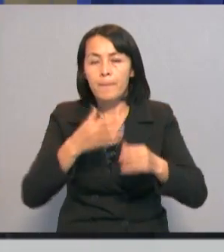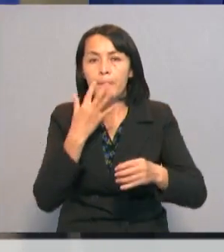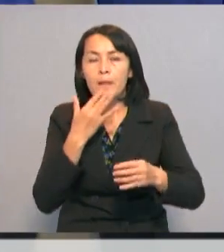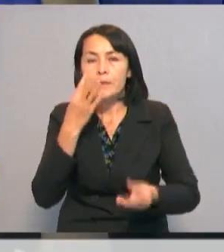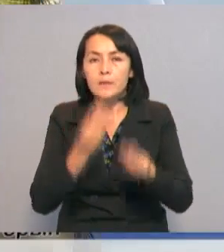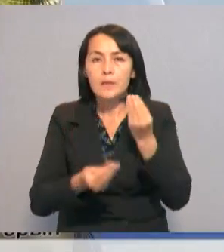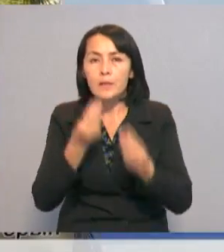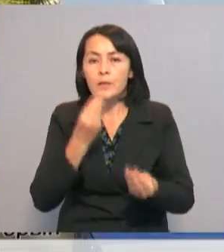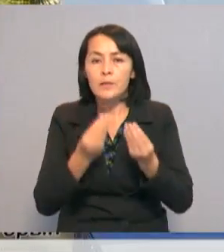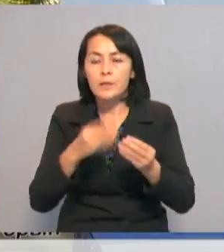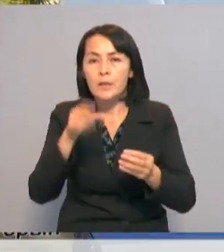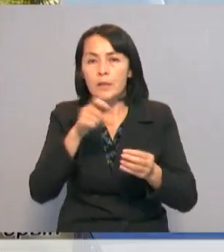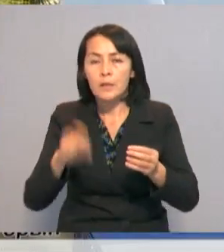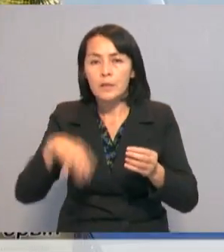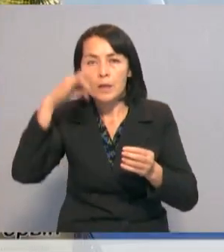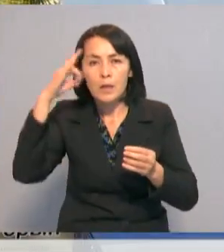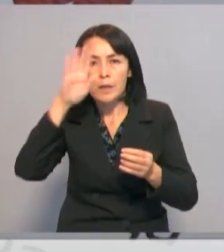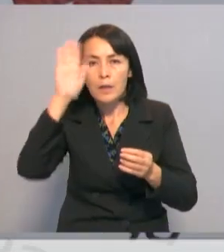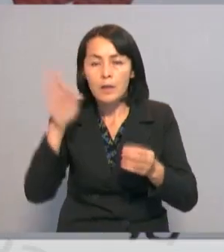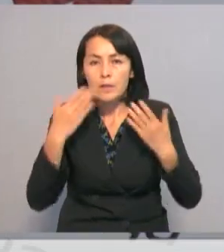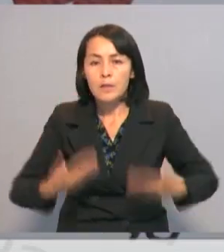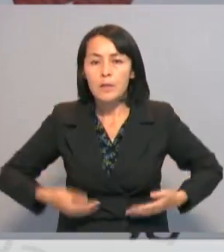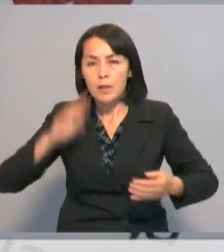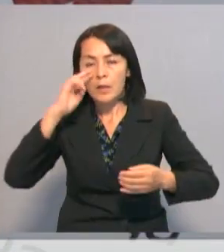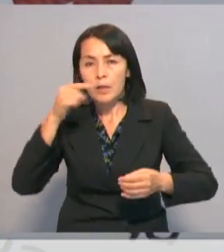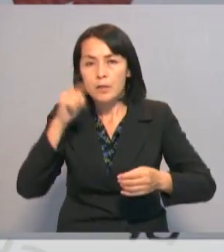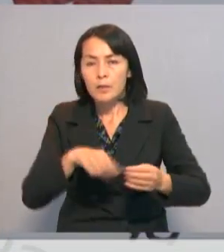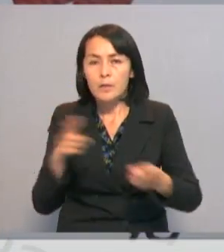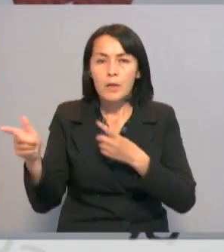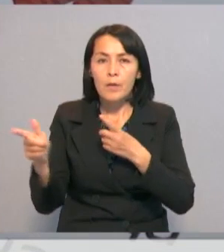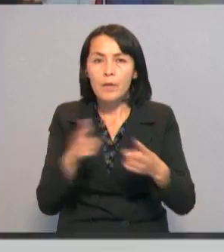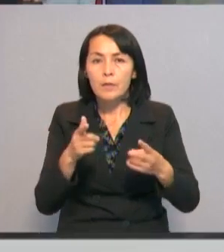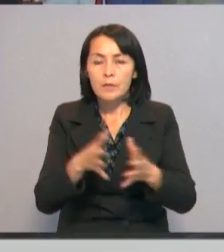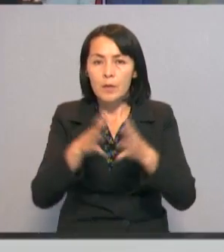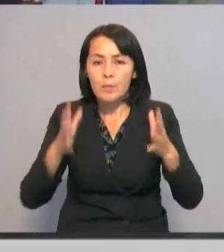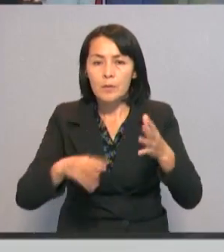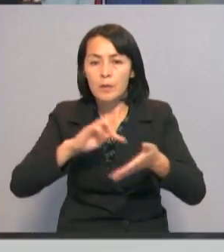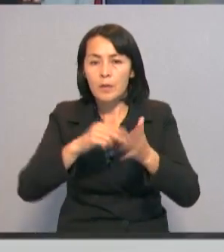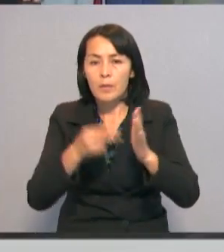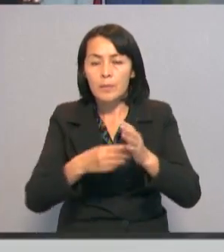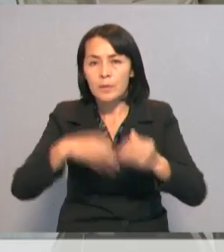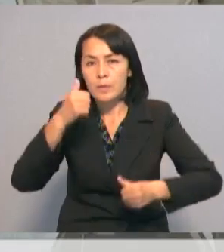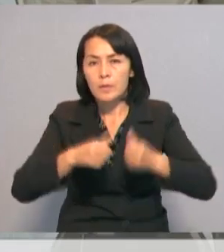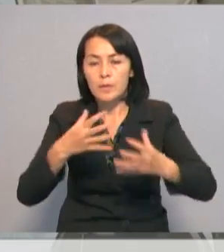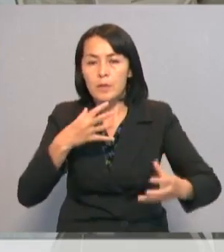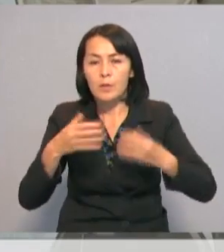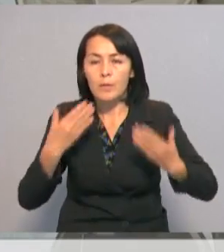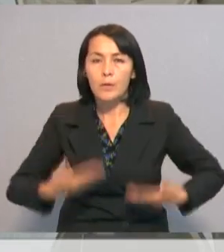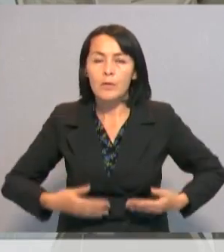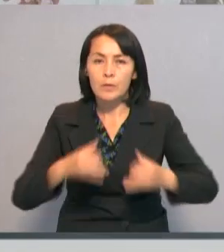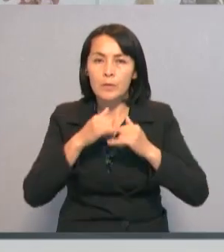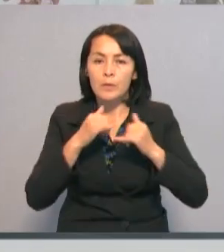национальных играх кочевых народов Средней Азии жители Шимкент также вносят свой вклад в масштабный проект и пропагандируют здоровый образ